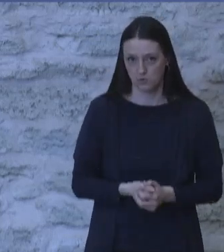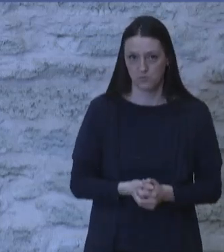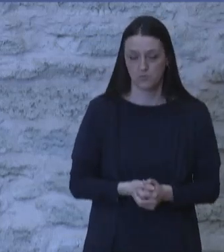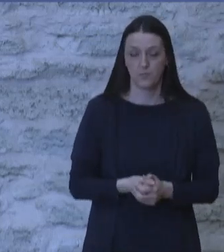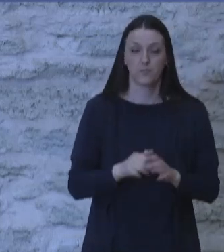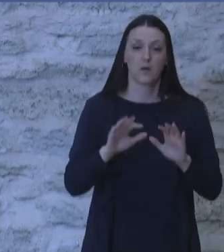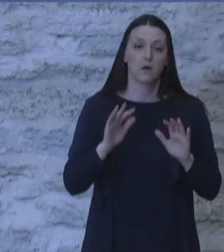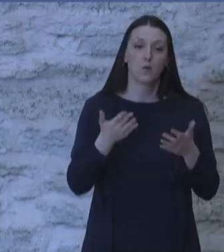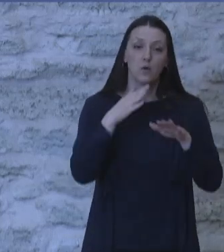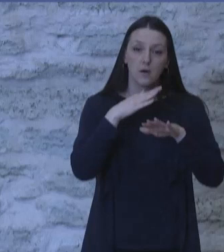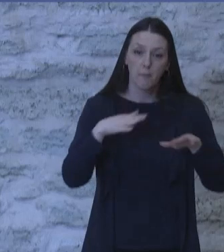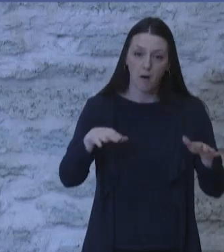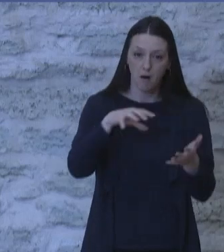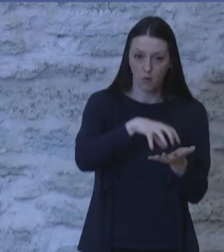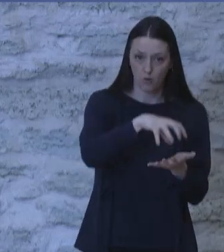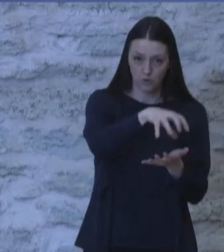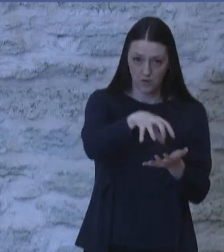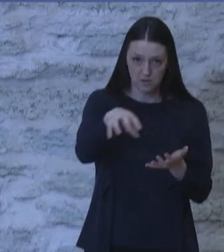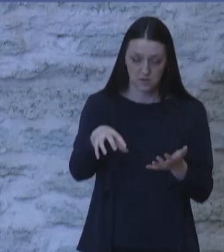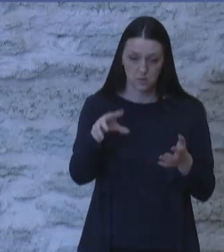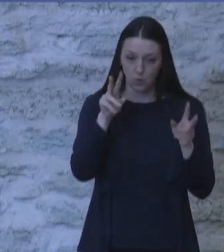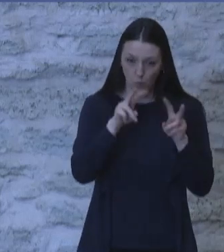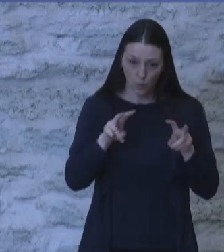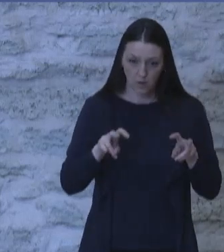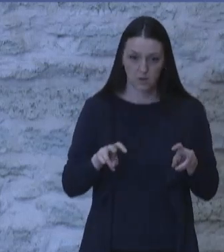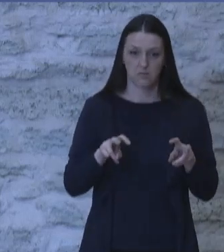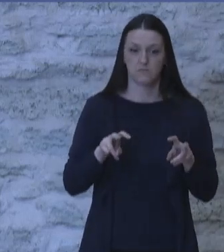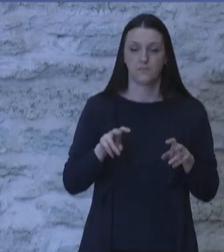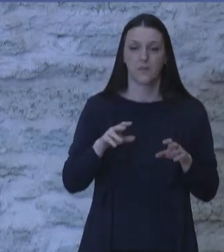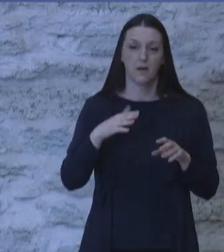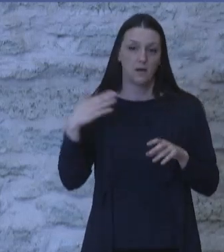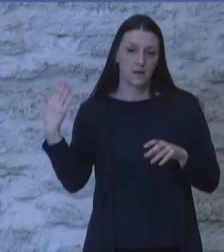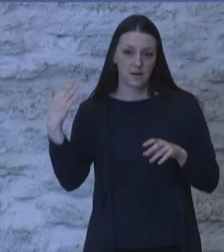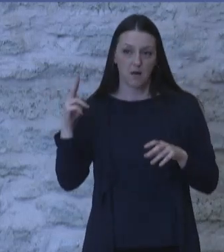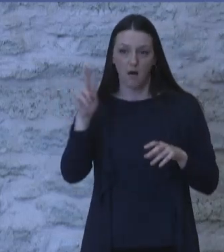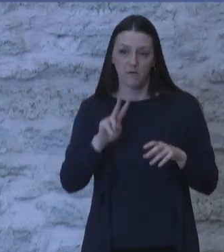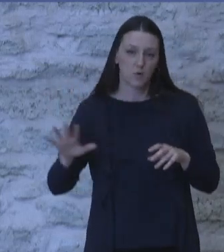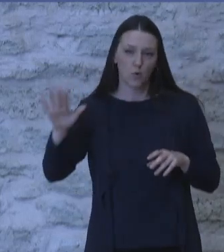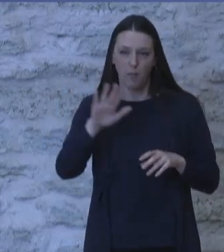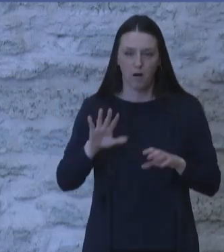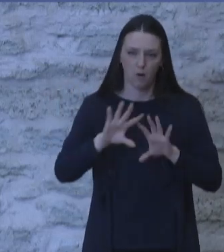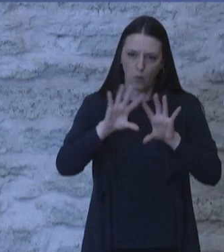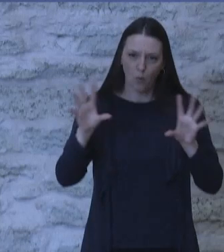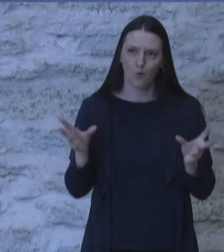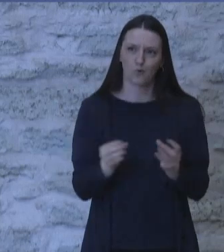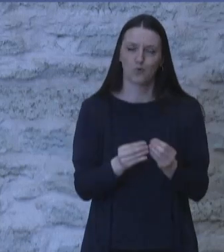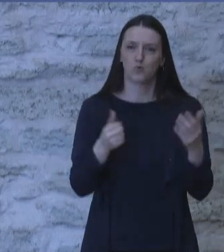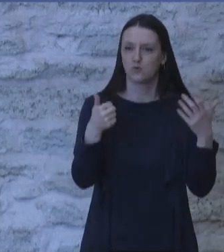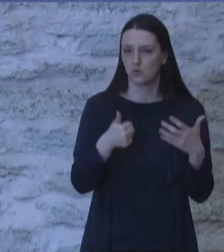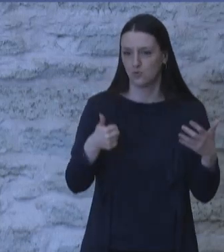maakonda Ida Virumaal siis kokku on seal 67